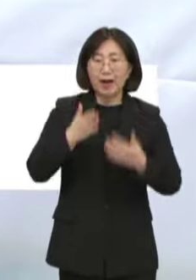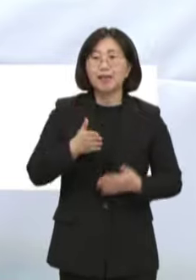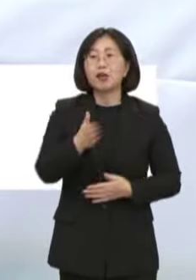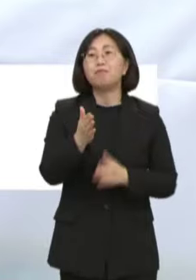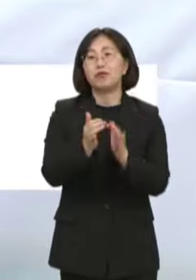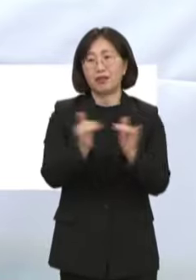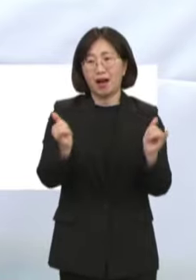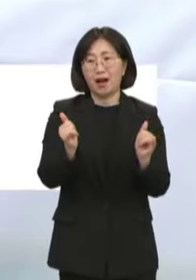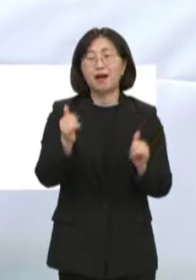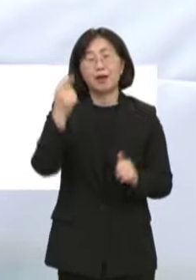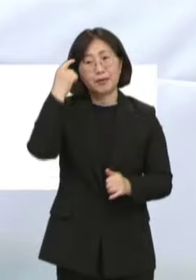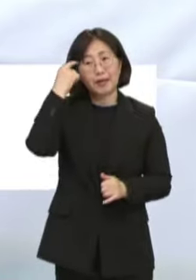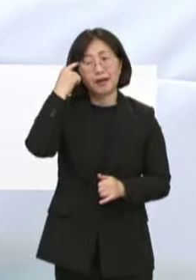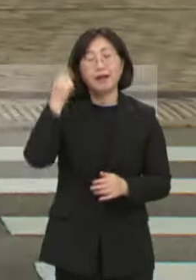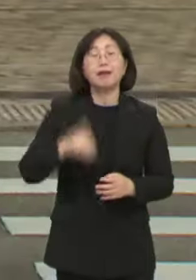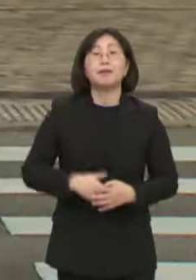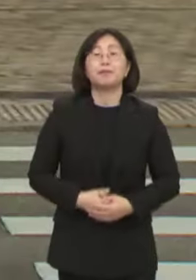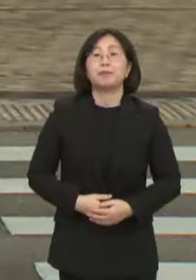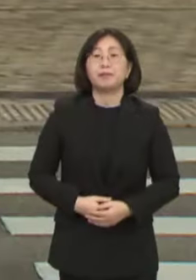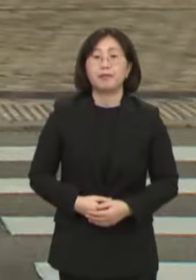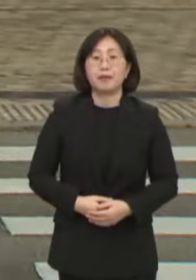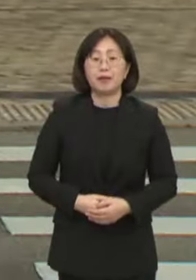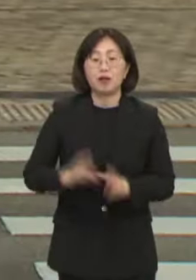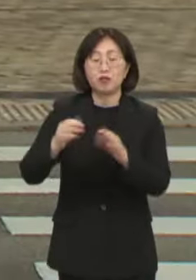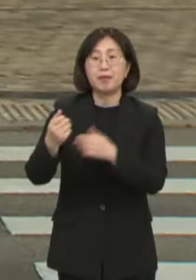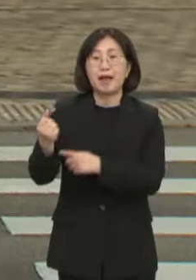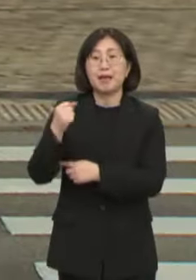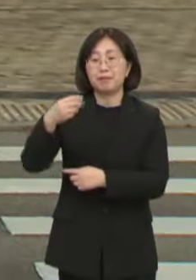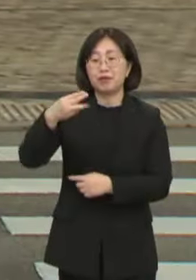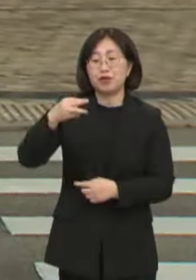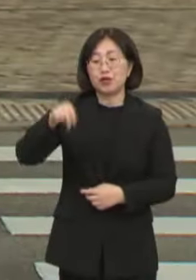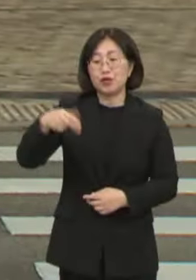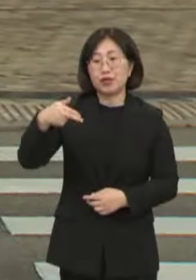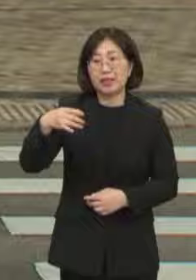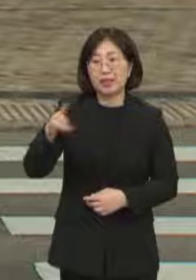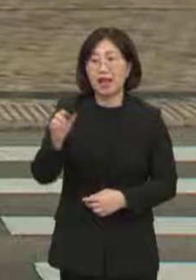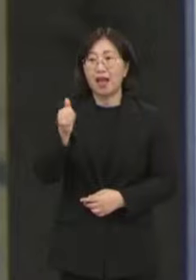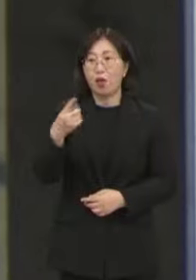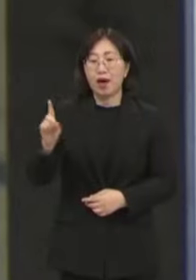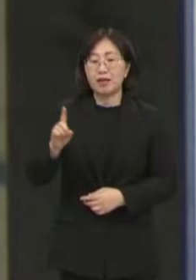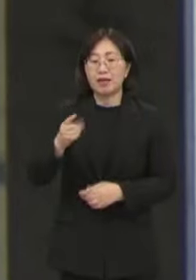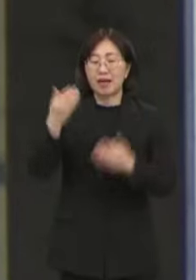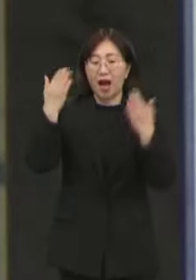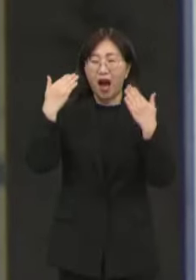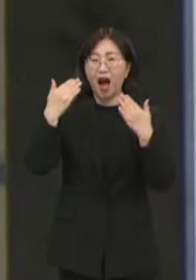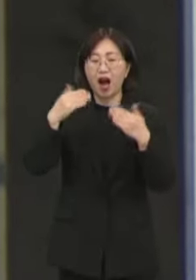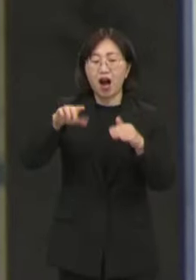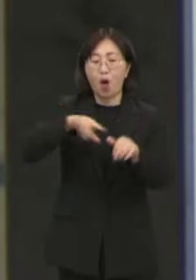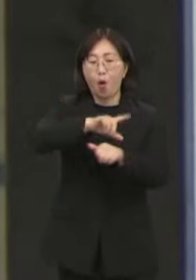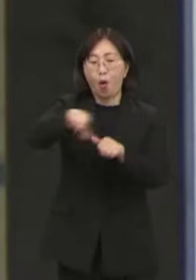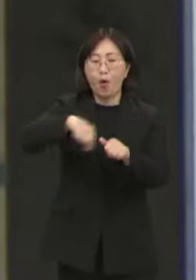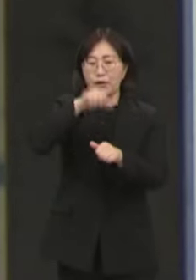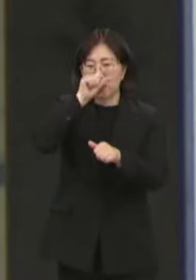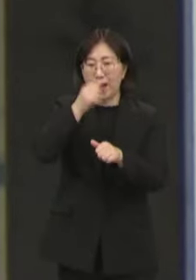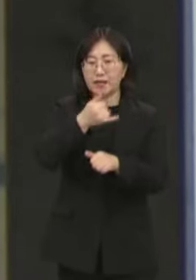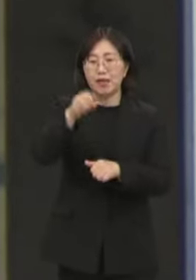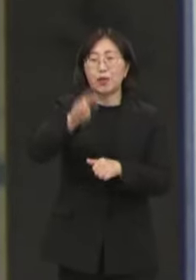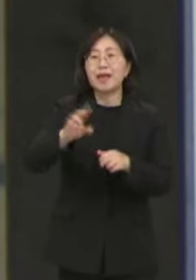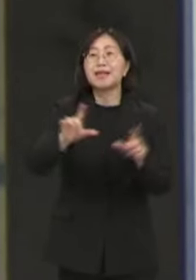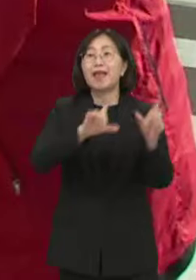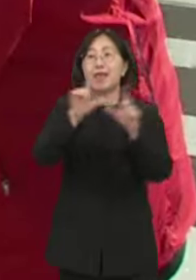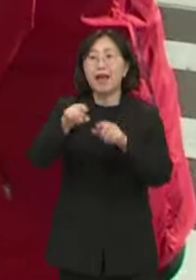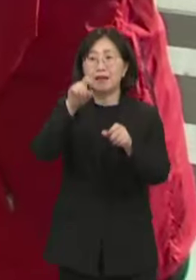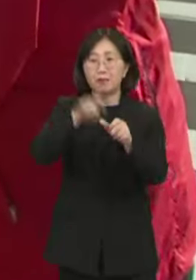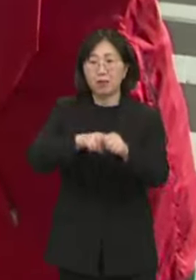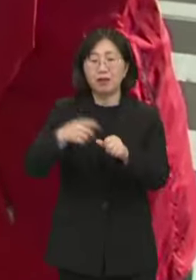전문가라고 자부합니다. 국민의힘 류재화 후보는 학군이 좋아야 세종에 산다는 슬로건 아래 공교육을